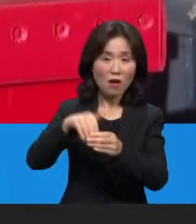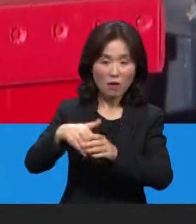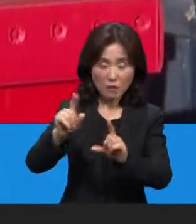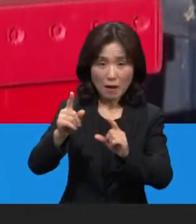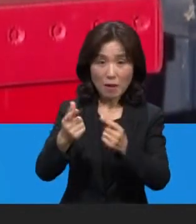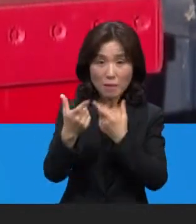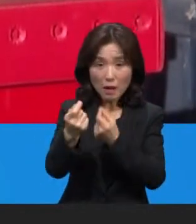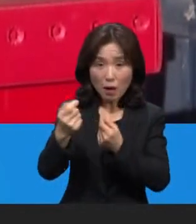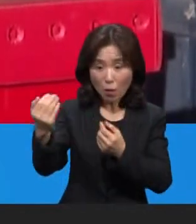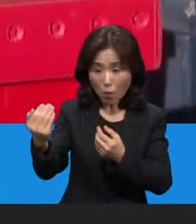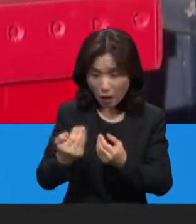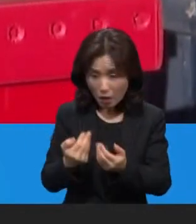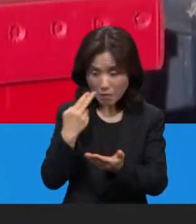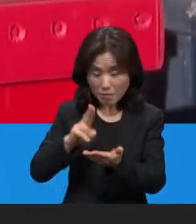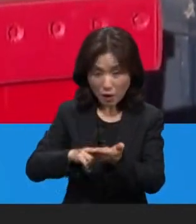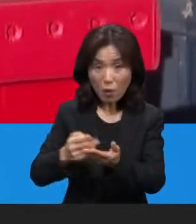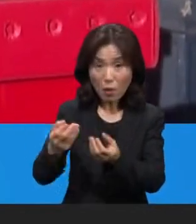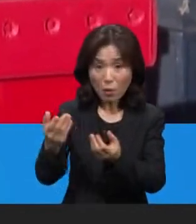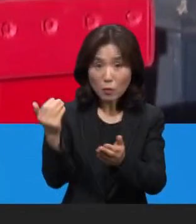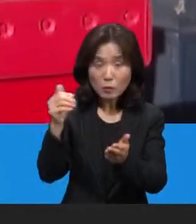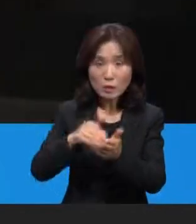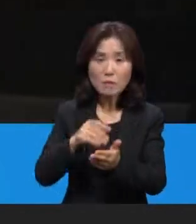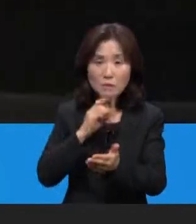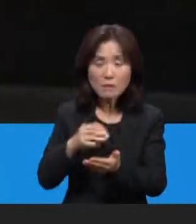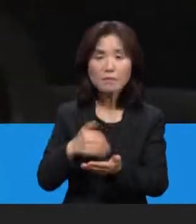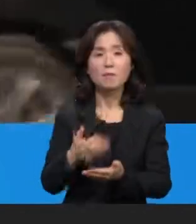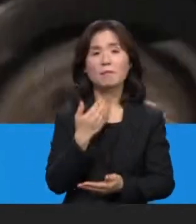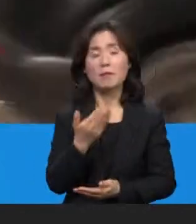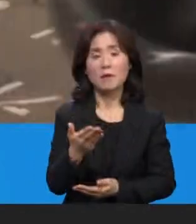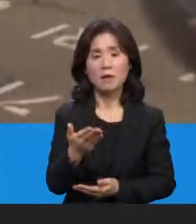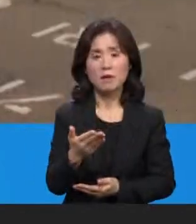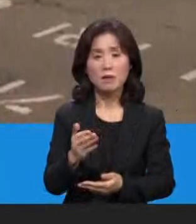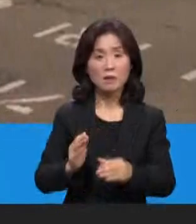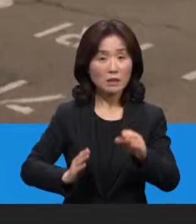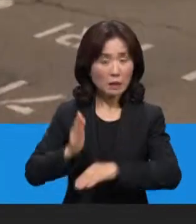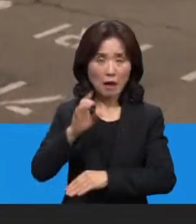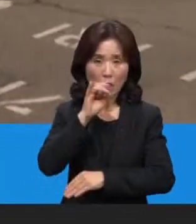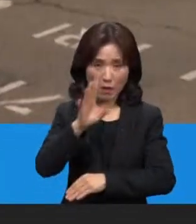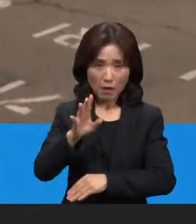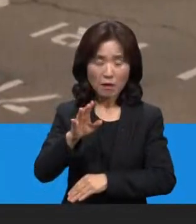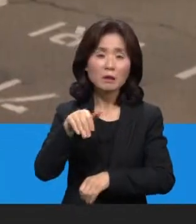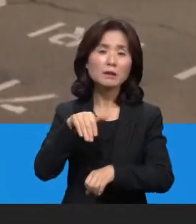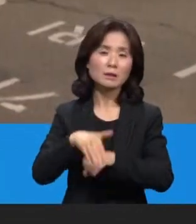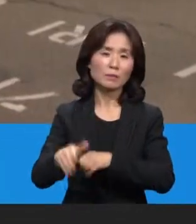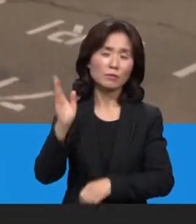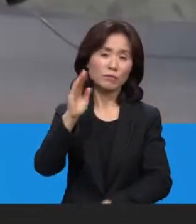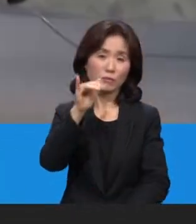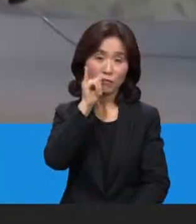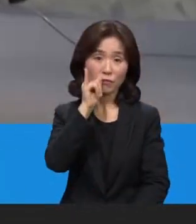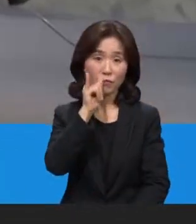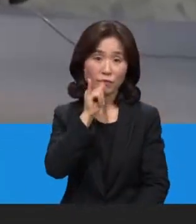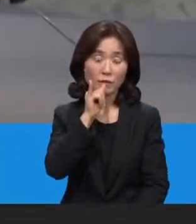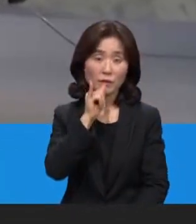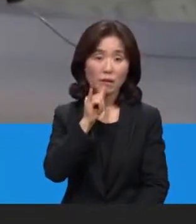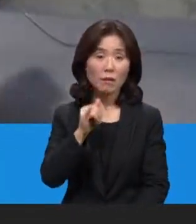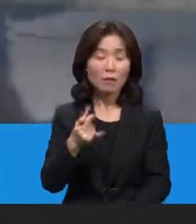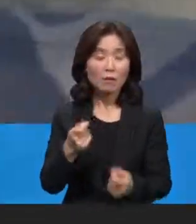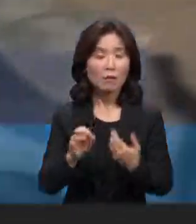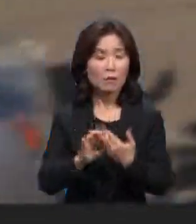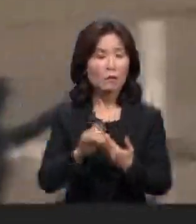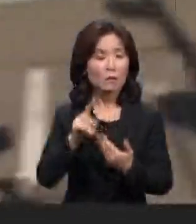날까지 계속했습니다. 그러니까 상당히 많은 숫자의 투표를 무효로 해야 된다고 주장하고 있는 겁니다. 이렇게 되면